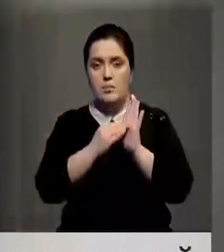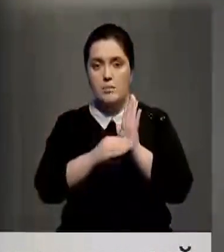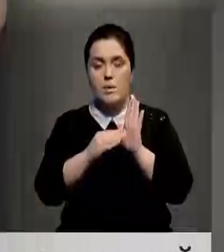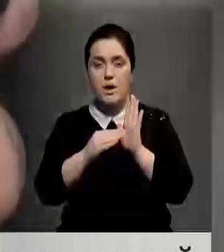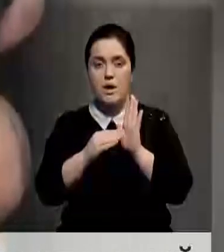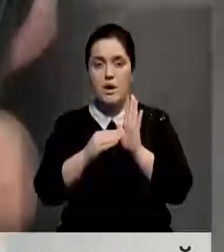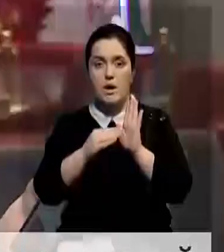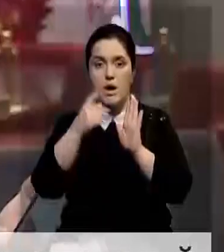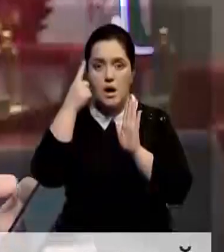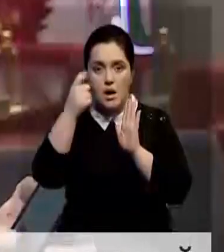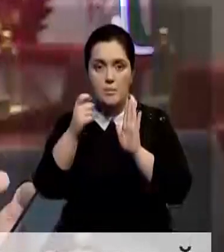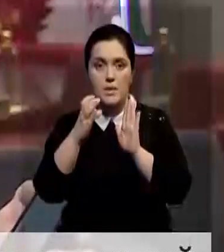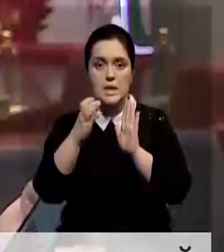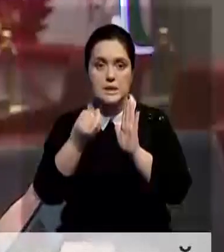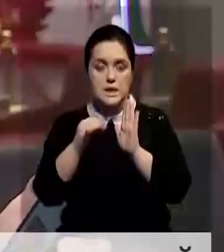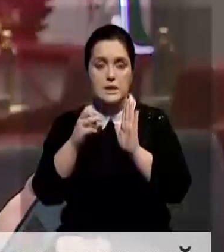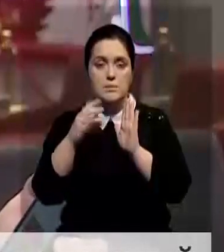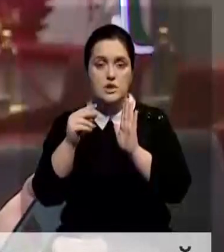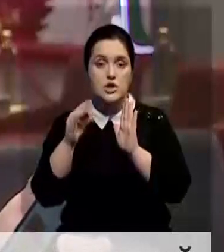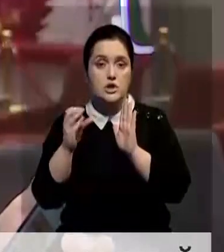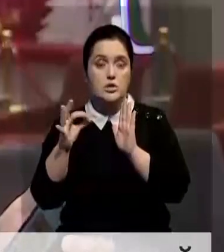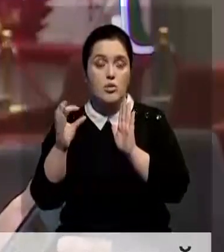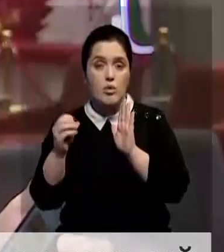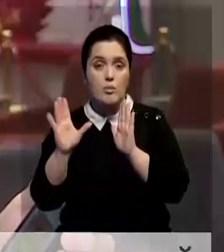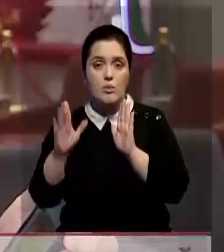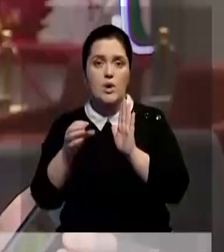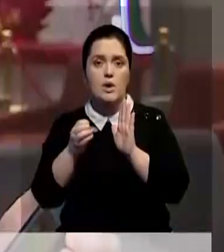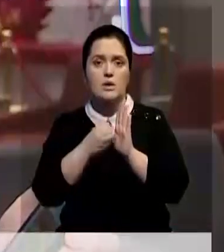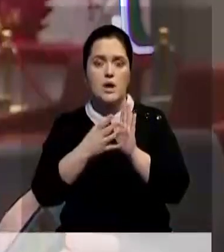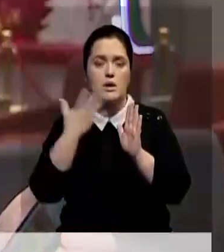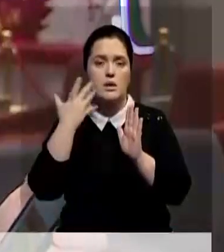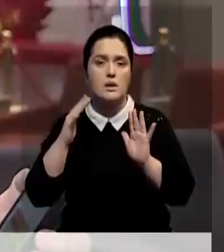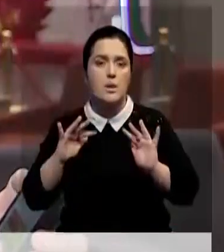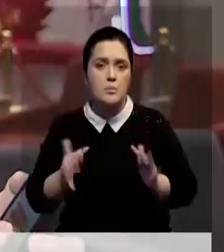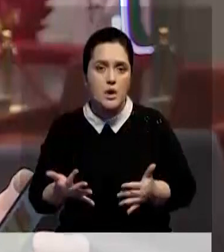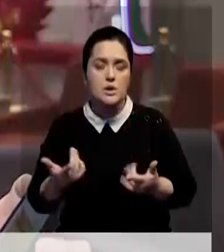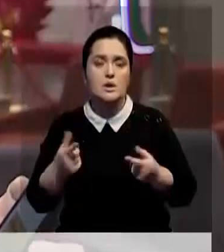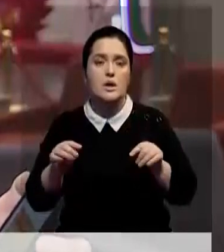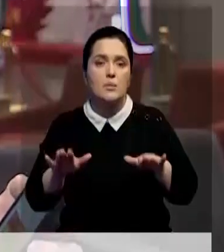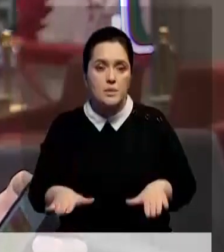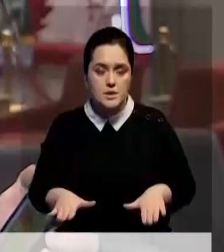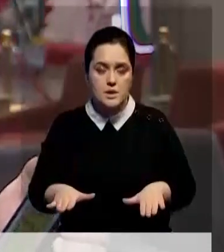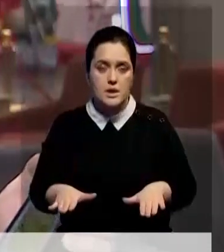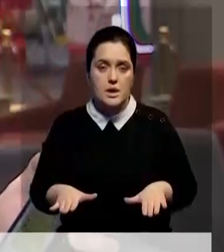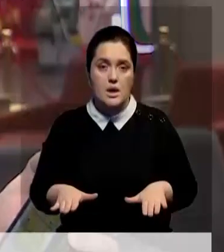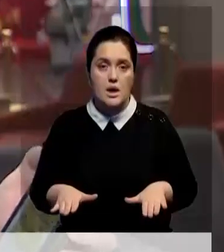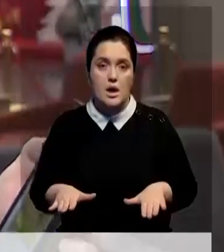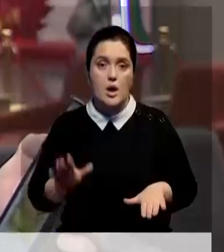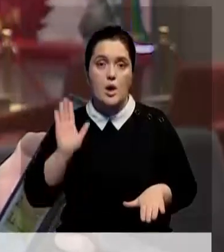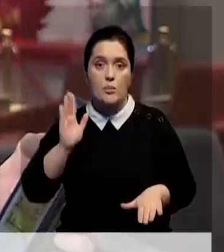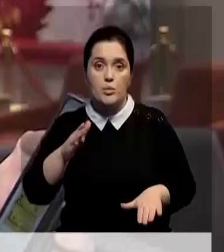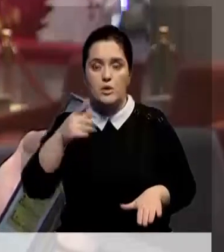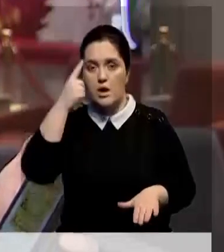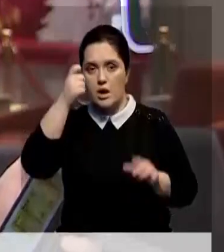оповещение. И в нем будут данные о землетрясении, когда оно произошло, там эпицентр и так далее. И самое главное, будет приложена